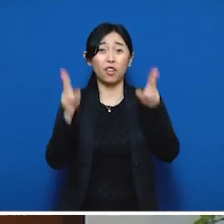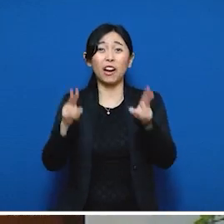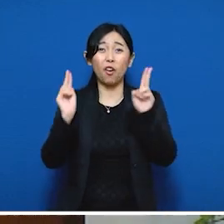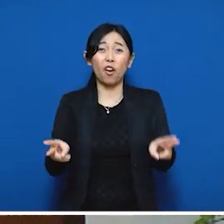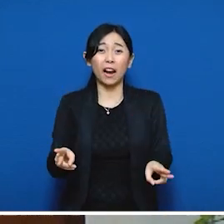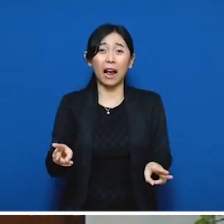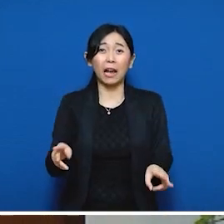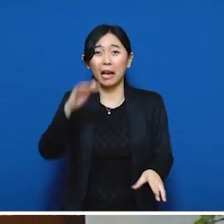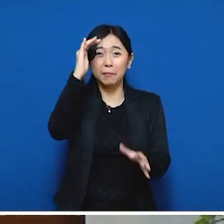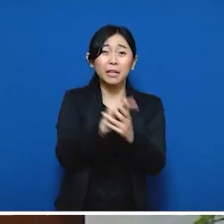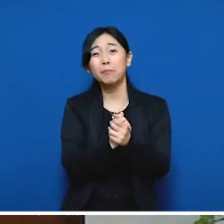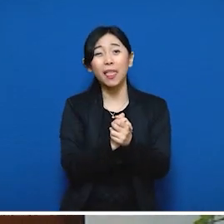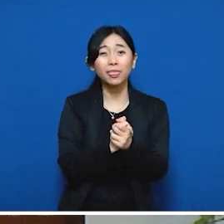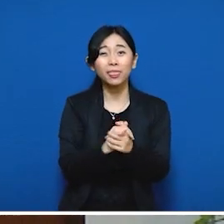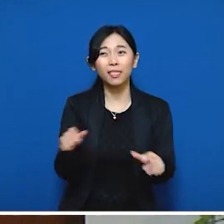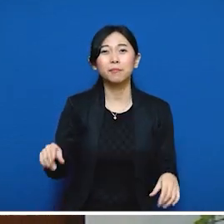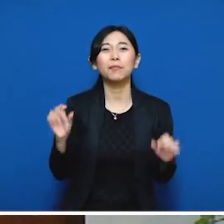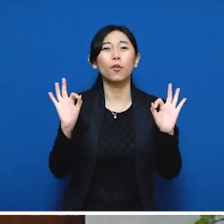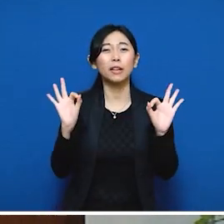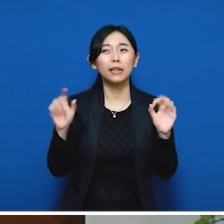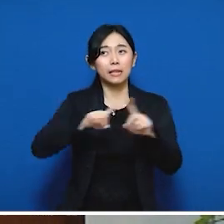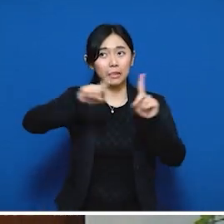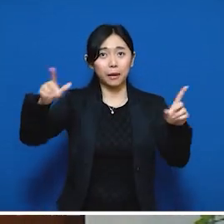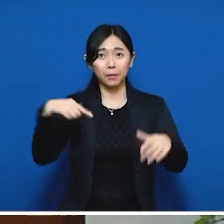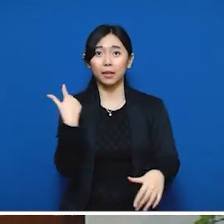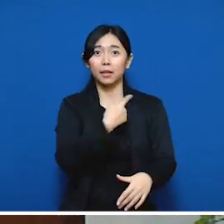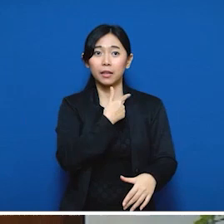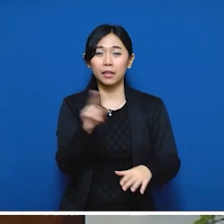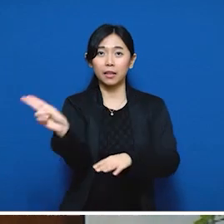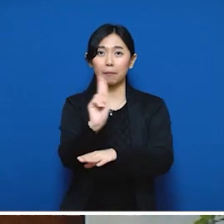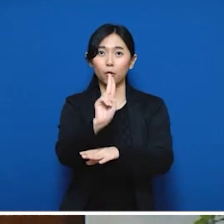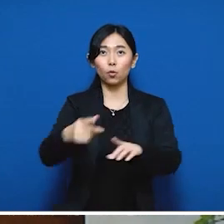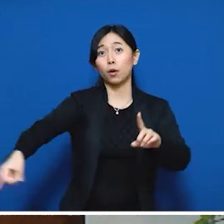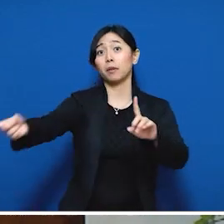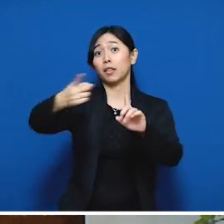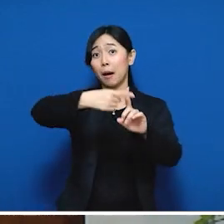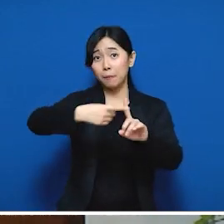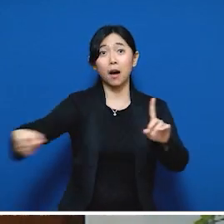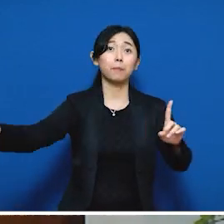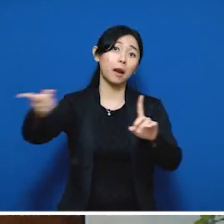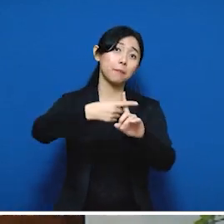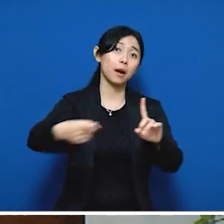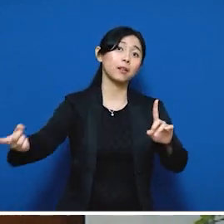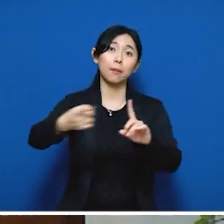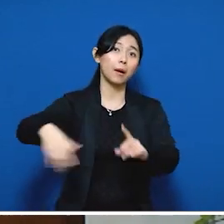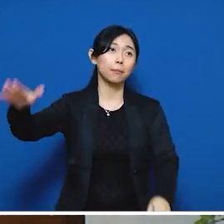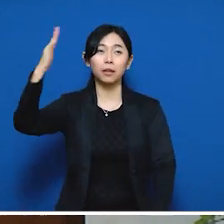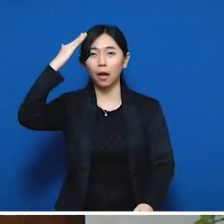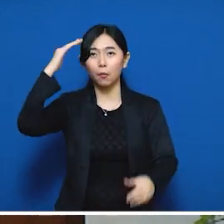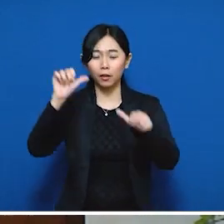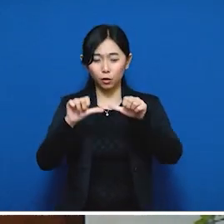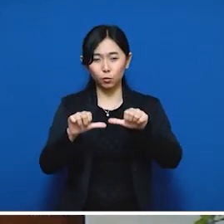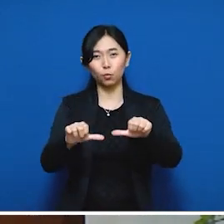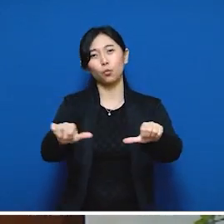Tetapi dalam kehidupan iman, kita perlu menambah-nambahkan pengetahuan terus-menerus. Karena itu